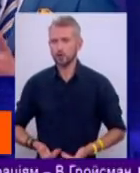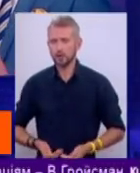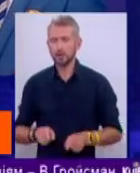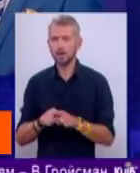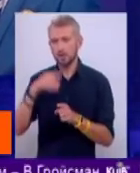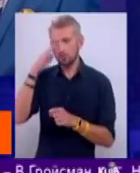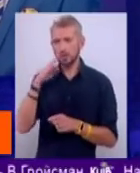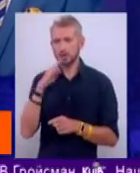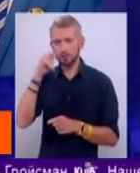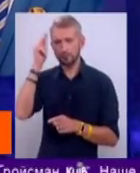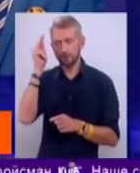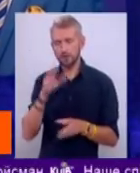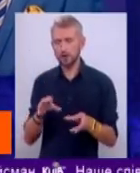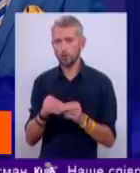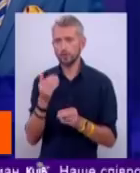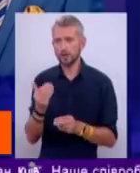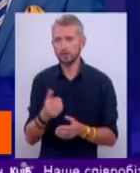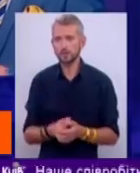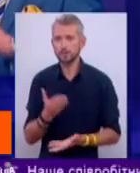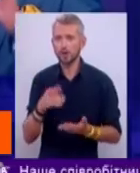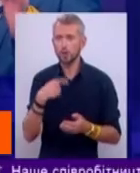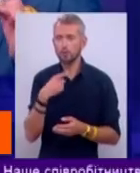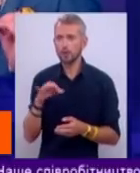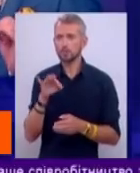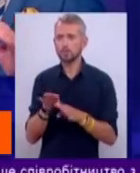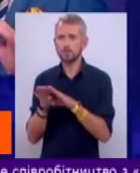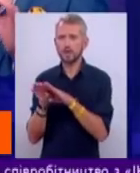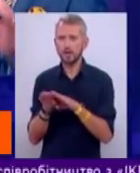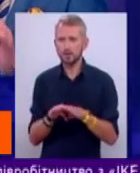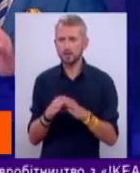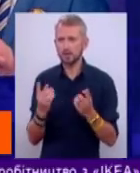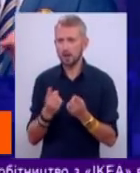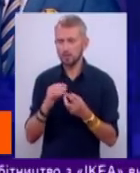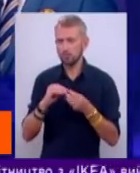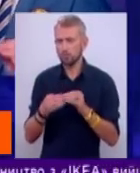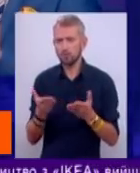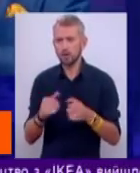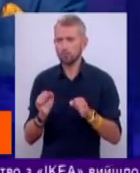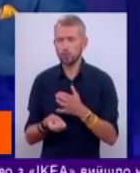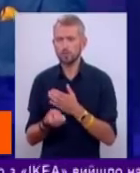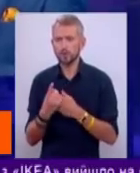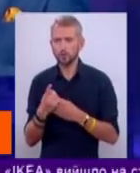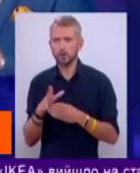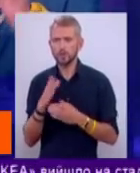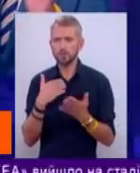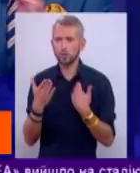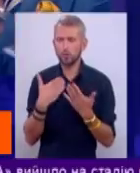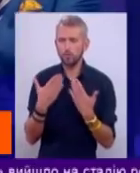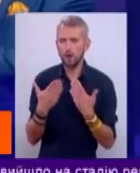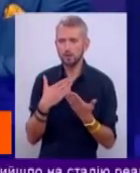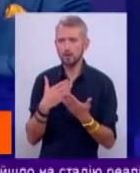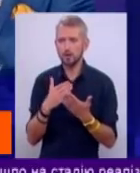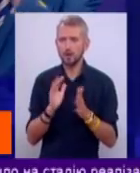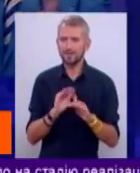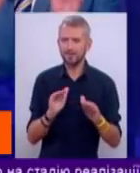і батьки вчаться разом з ними. Якщо говорити за стандартні такі проблеми, які можуть виникнути в спілкуванні учні